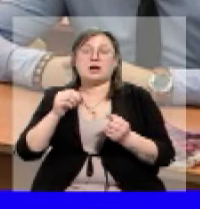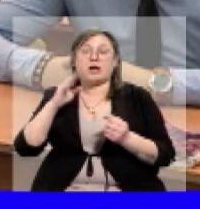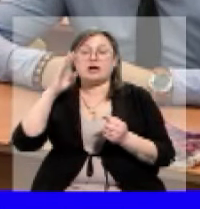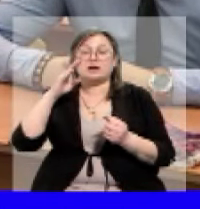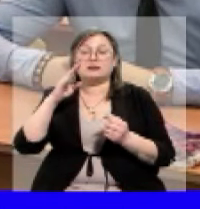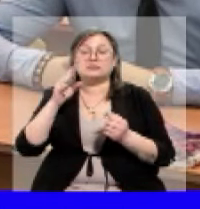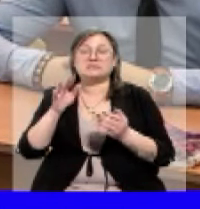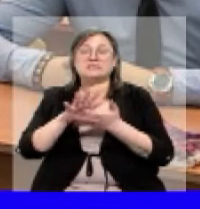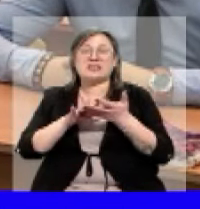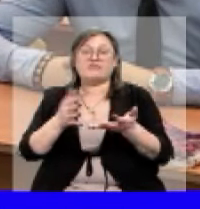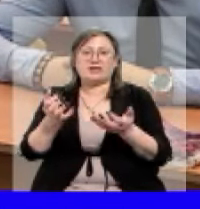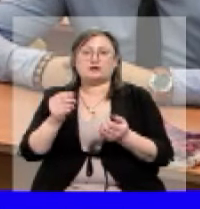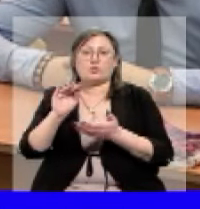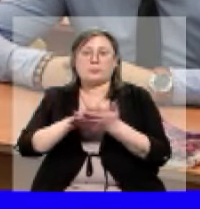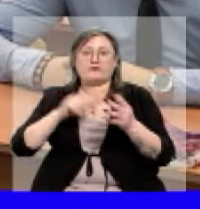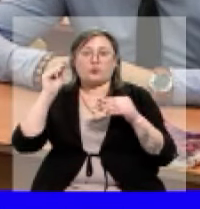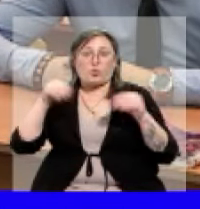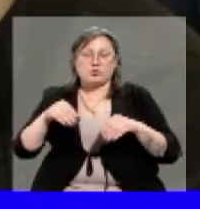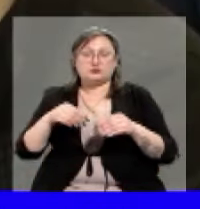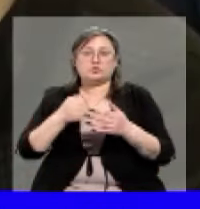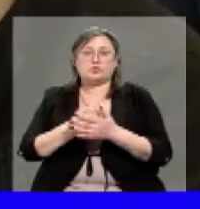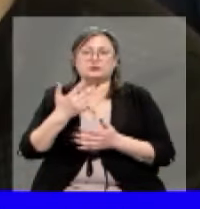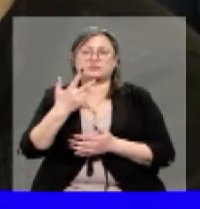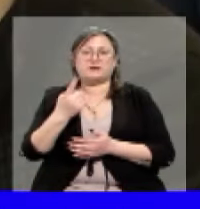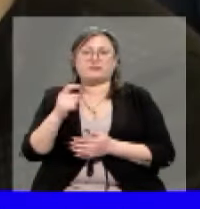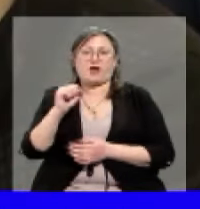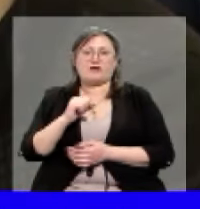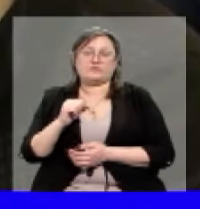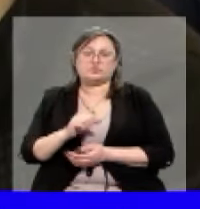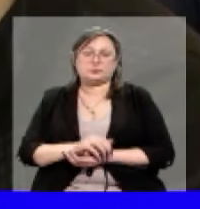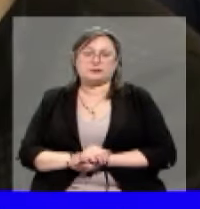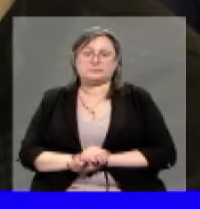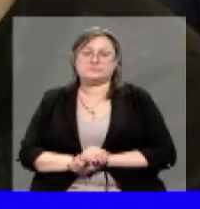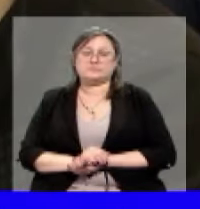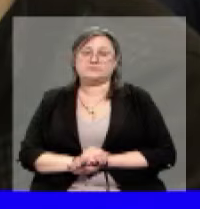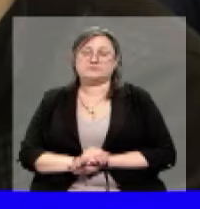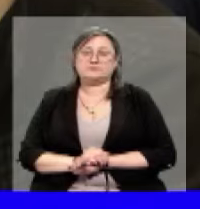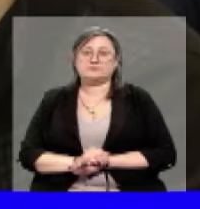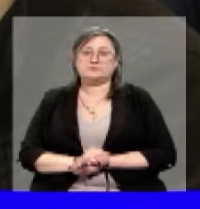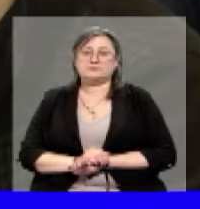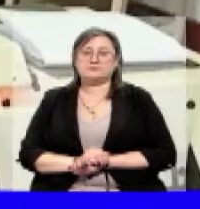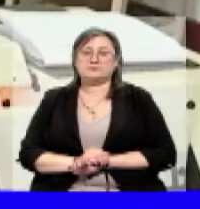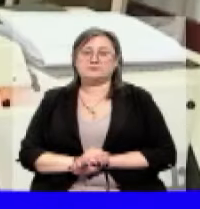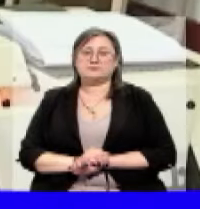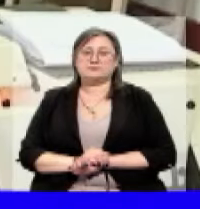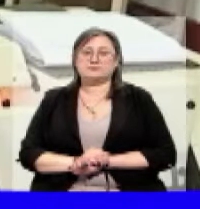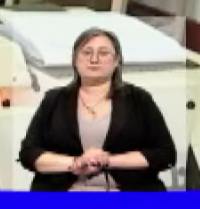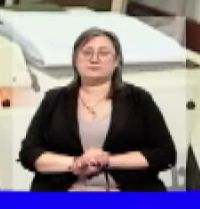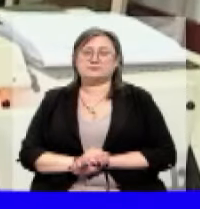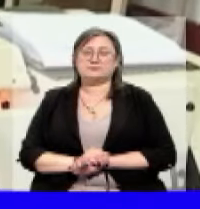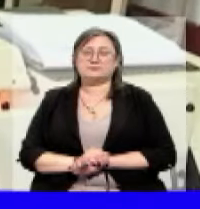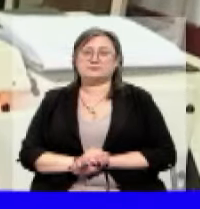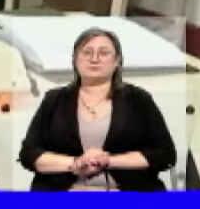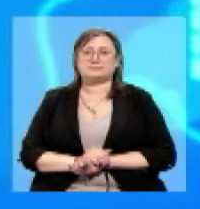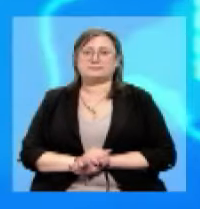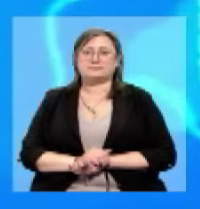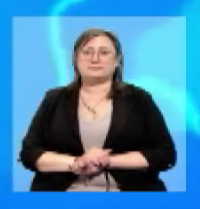себептерге байланысты колледжге түсе алмаса, 10-ші сыныпта өз мектебіне қайта орала алады. Айдын Шайкенов, Алекс Итник, Қостанай